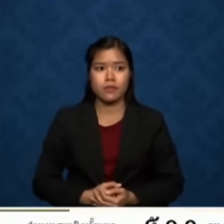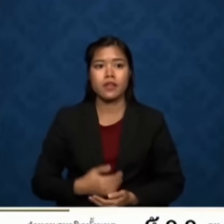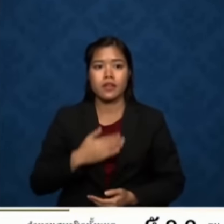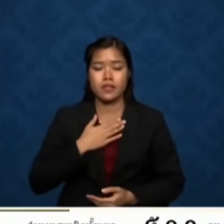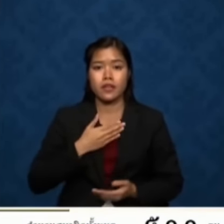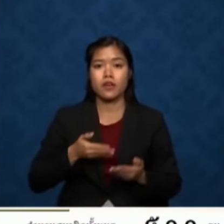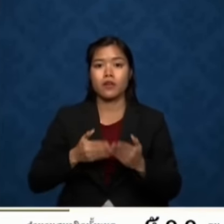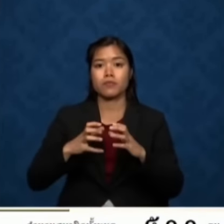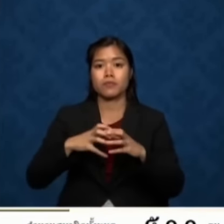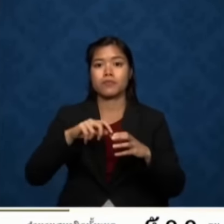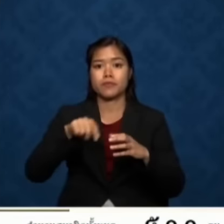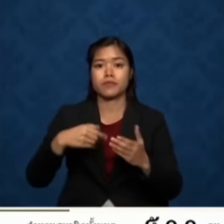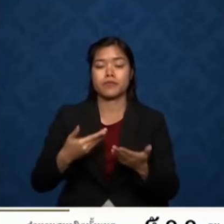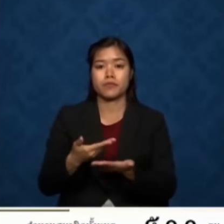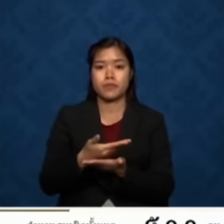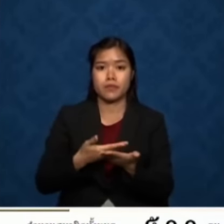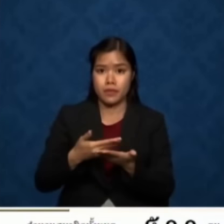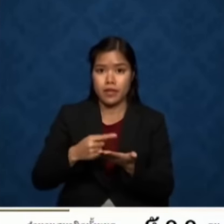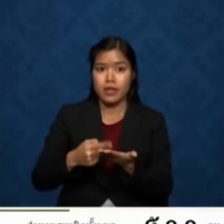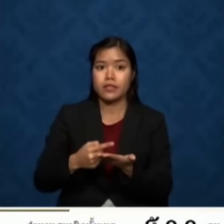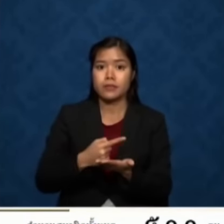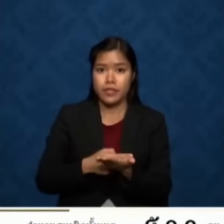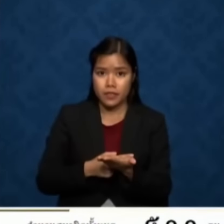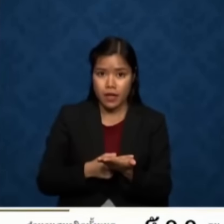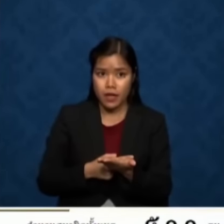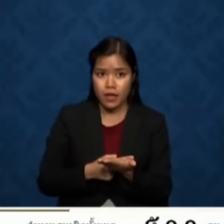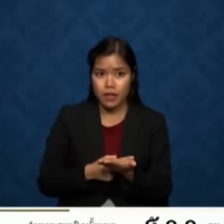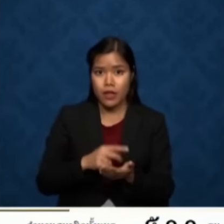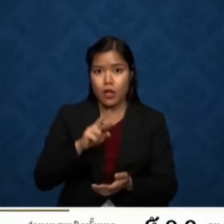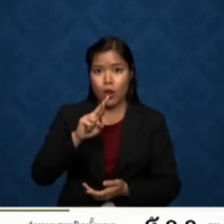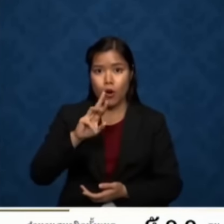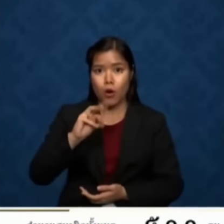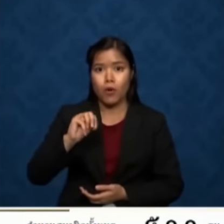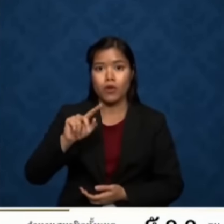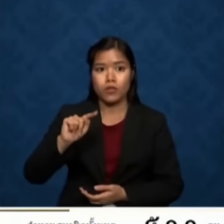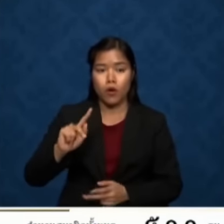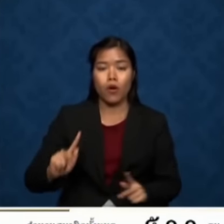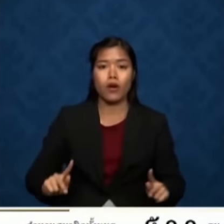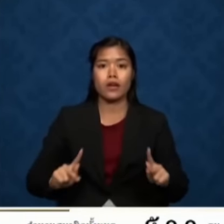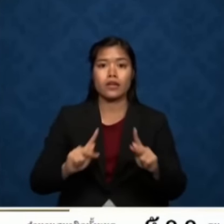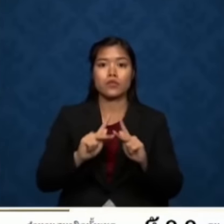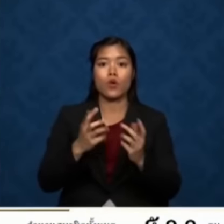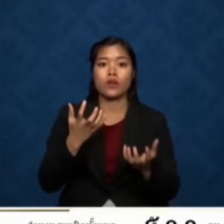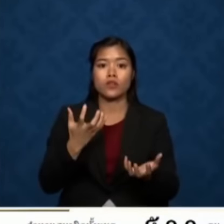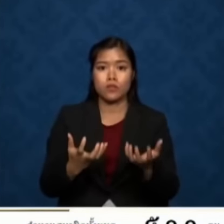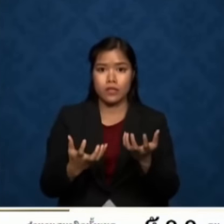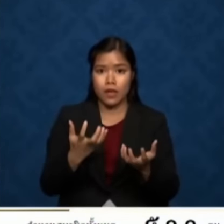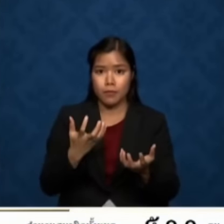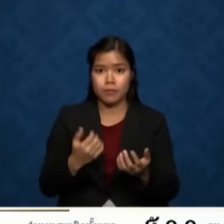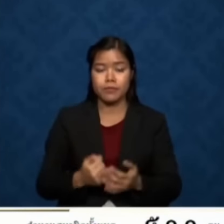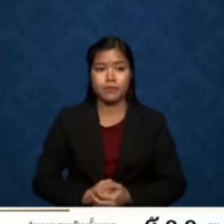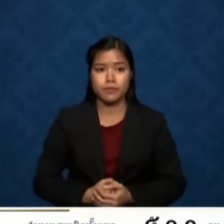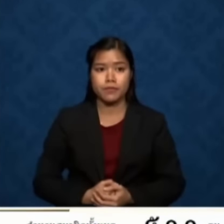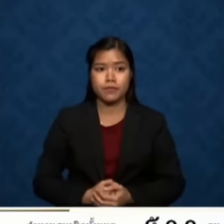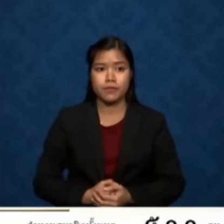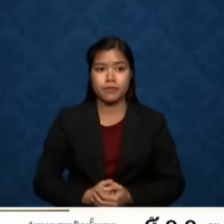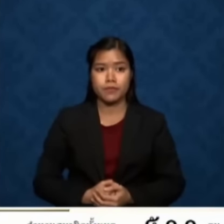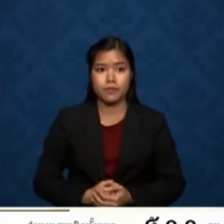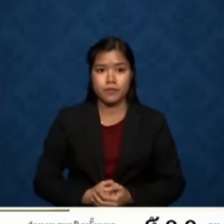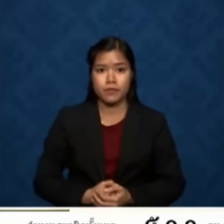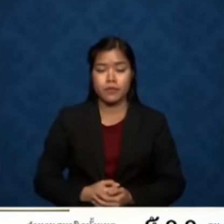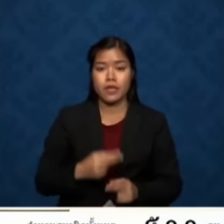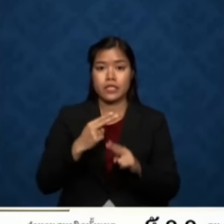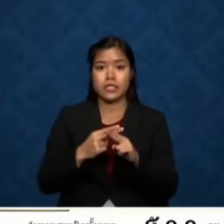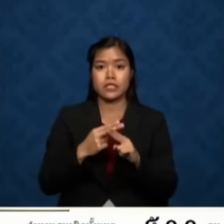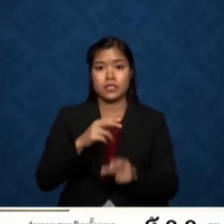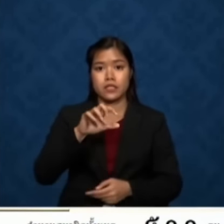าลำตีว่าการกระทรวงยุติธรรมชื่อชื่อได้เพราะว่าเป็นที่ปรึกษาผมชื่อสมบูรณ์ม่ว